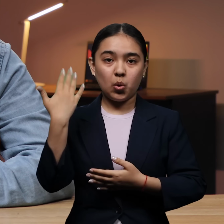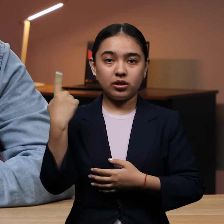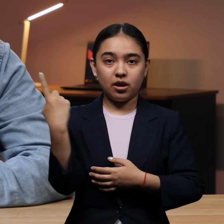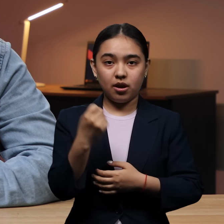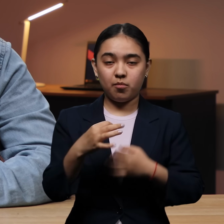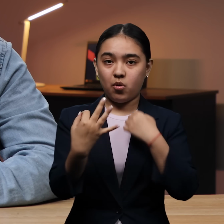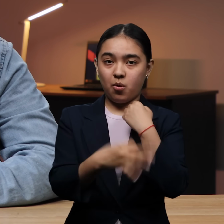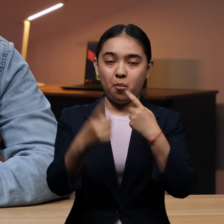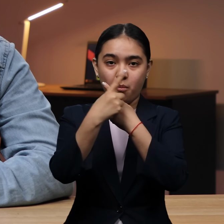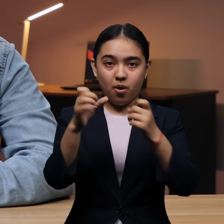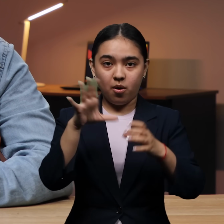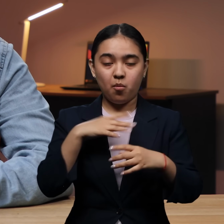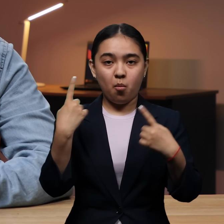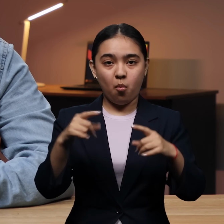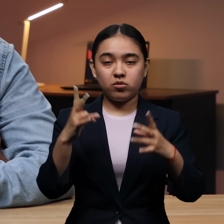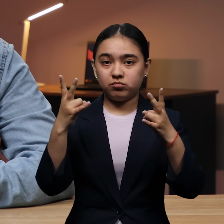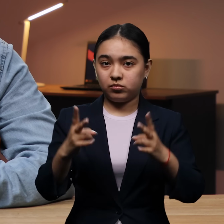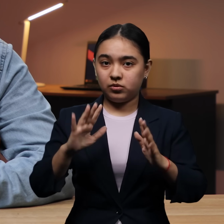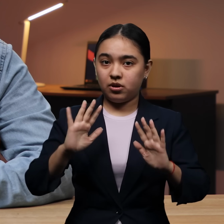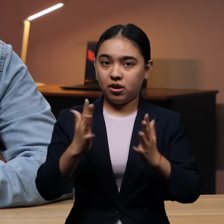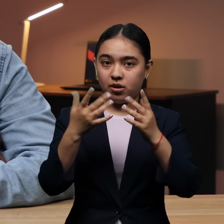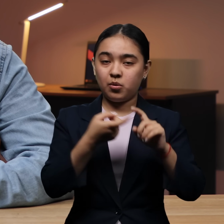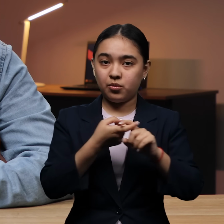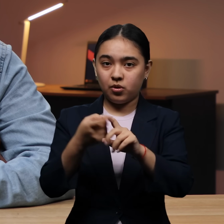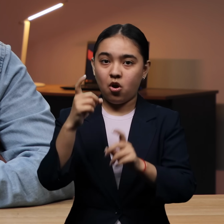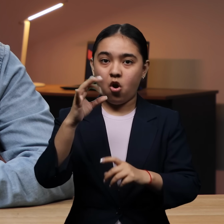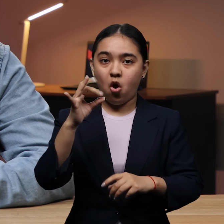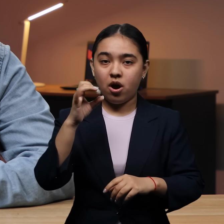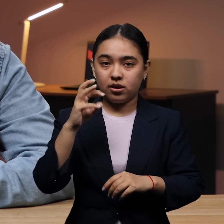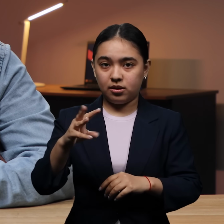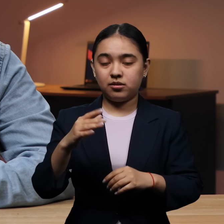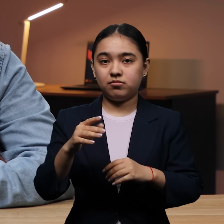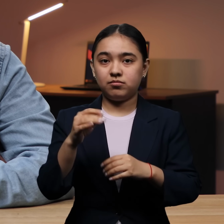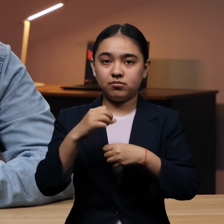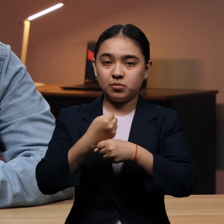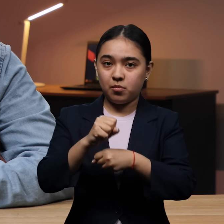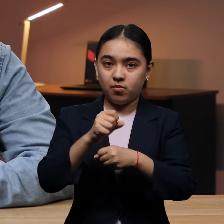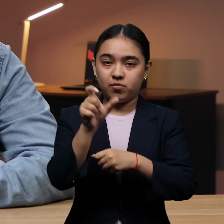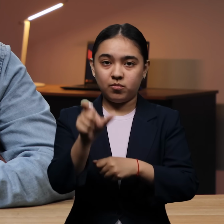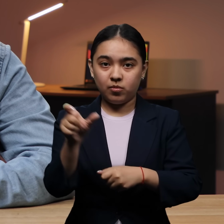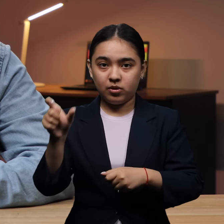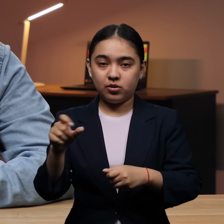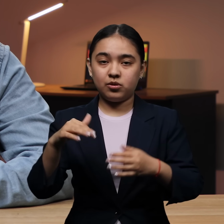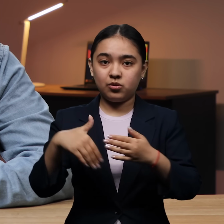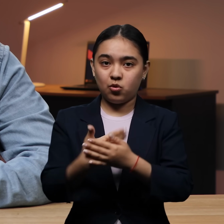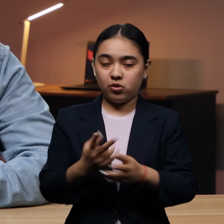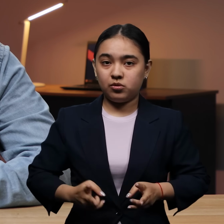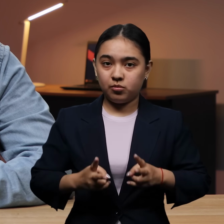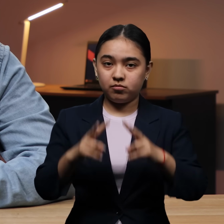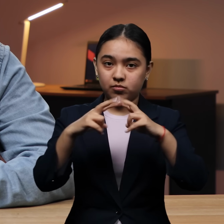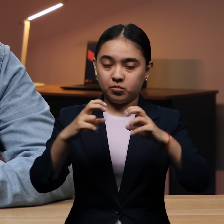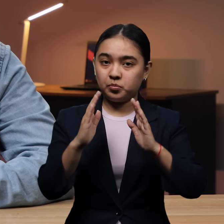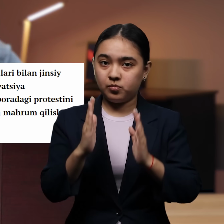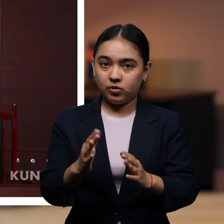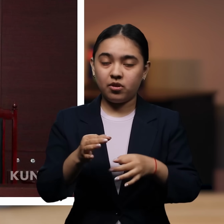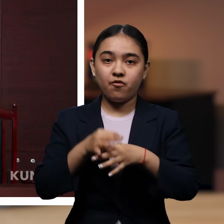O'tgan hafta oxirida ma'lum bo'lib, boshqa noxush xabarlarga ulanib ketgan Xorazmdagi pedofil amaldorlarning jinoyati qayta ko'rib chiqiladigan